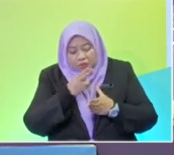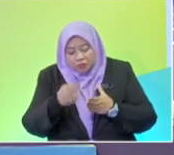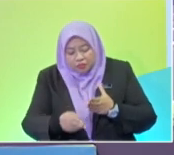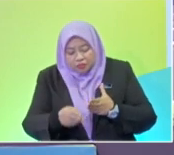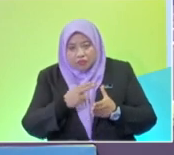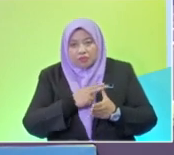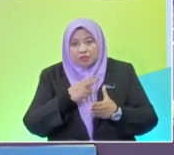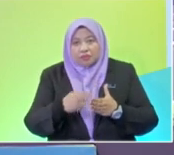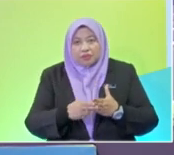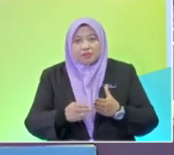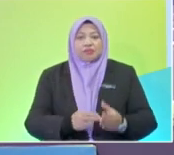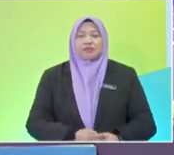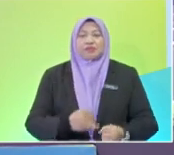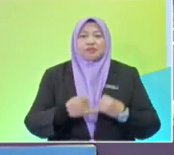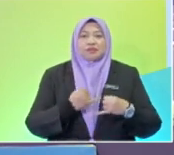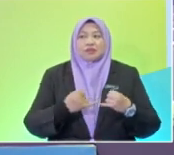belakang